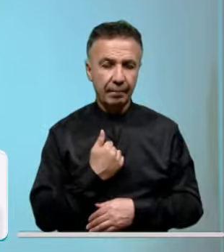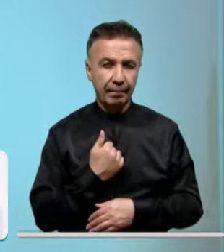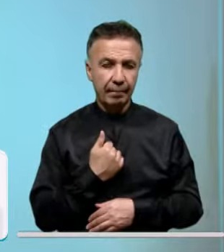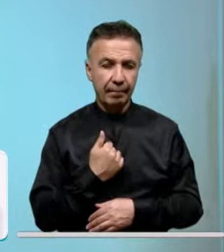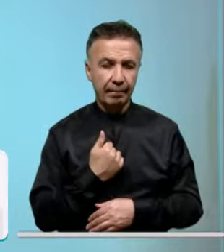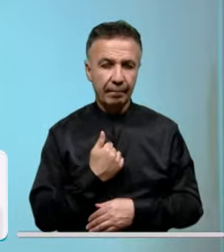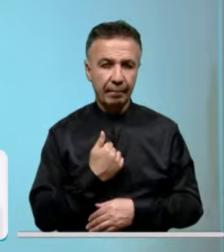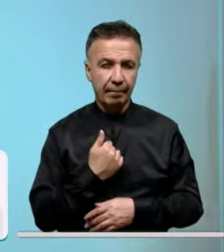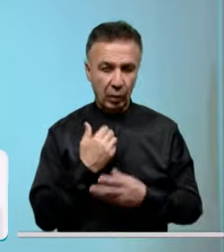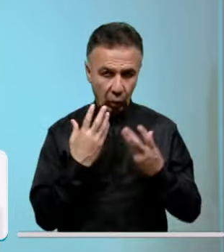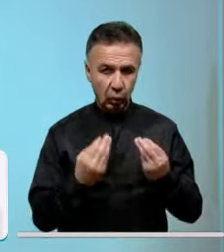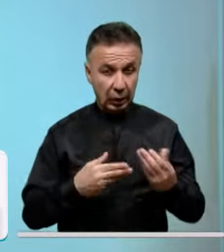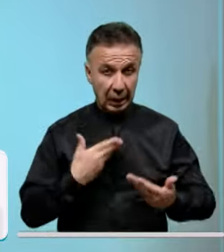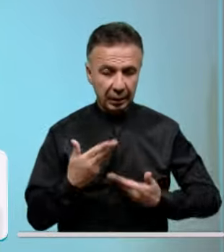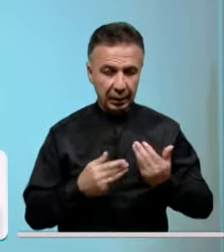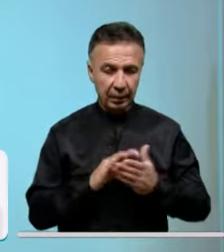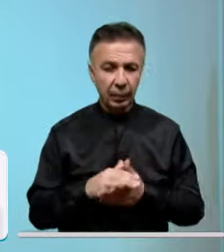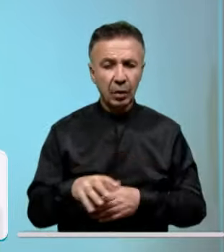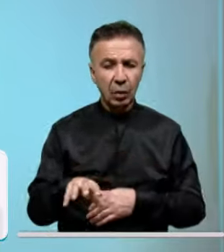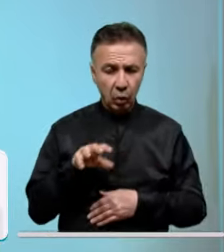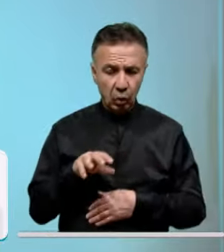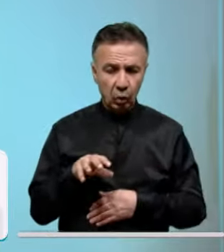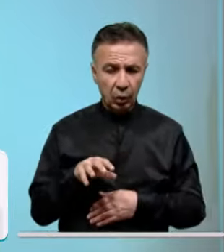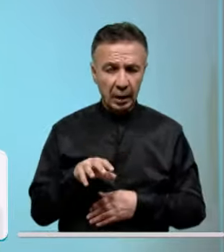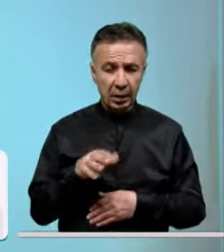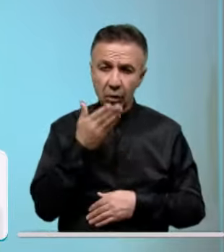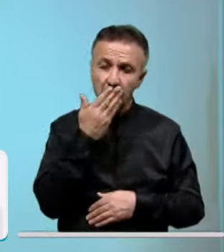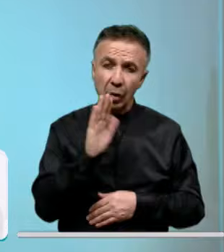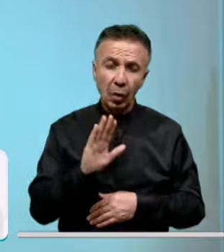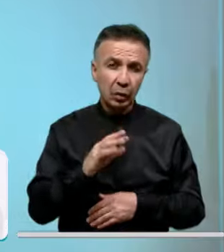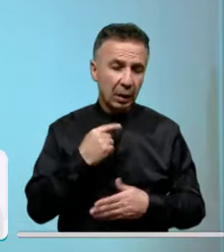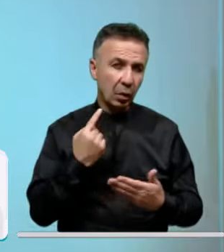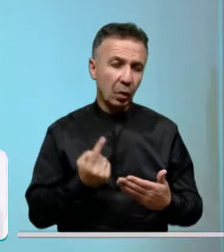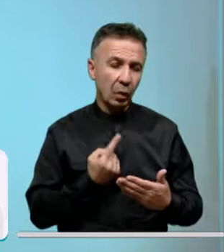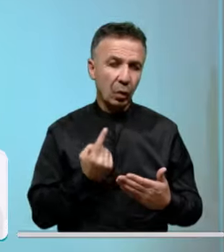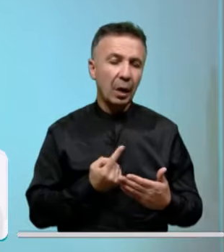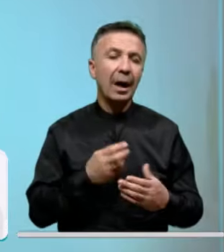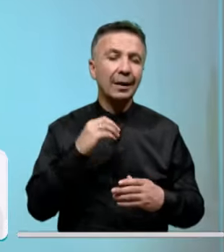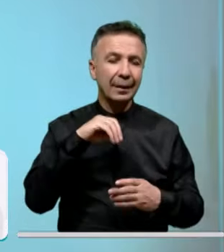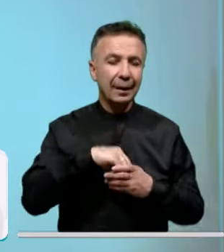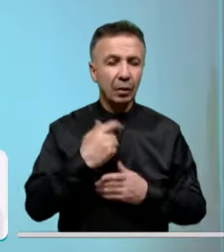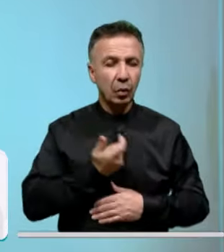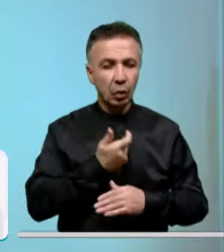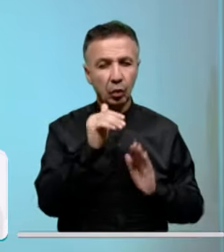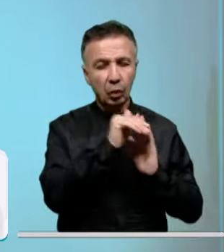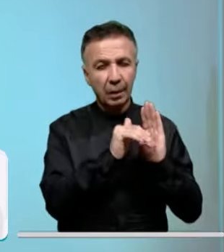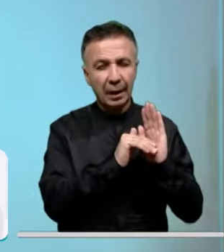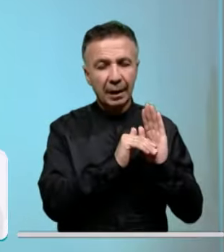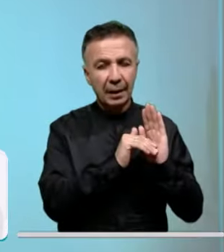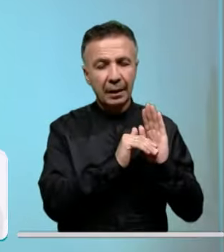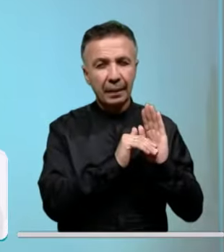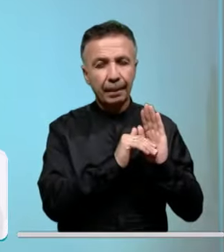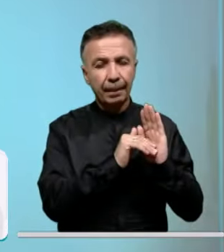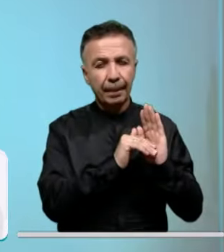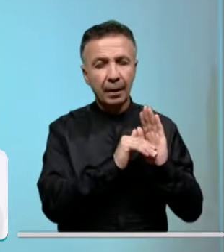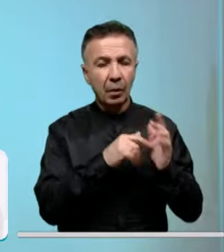ifade etmek isterim. Sünnet yok ise eğer, Kur'an'daki hükümlerin